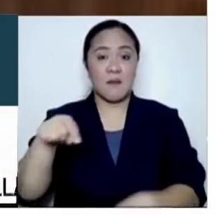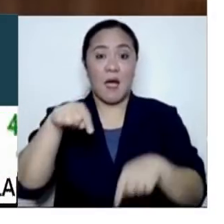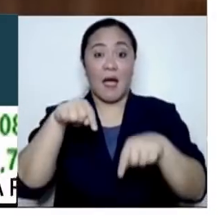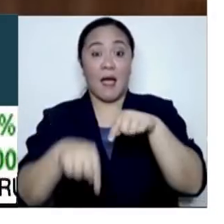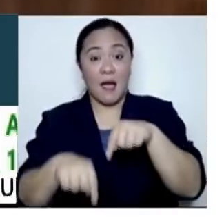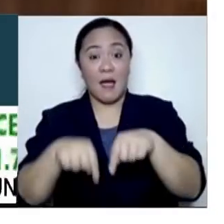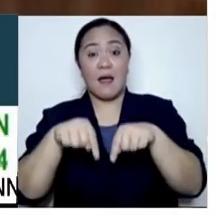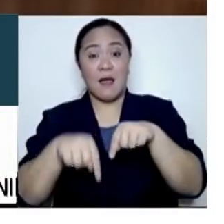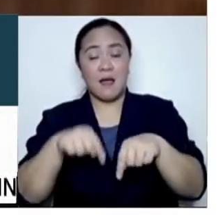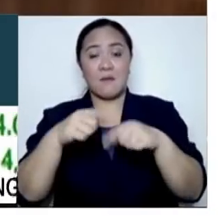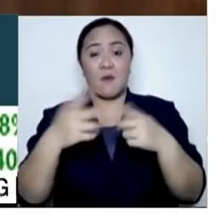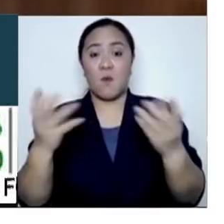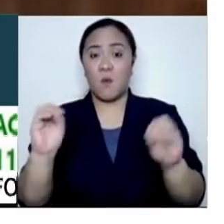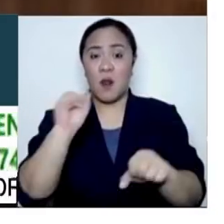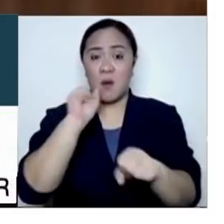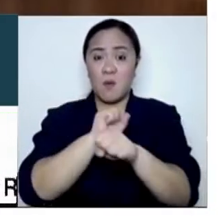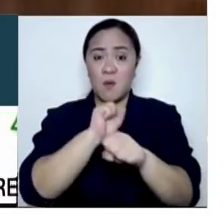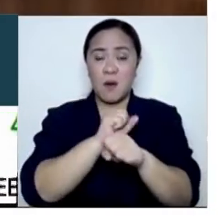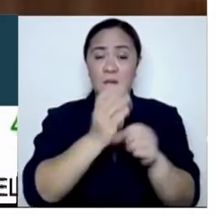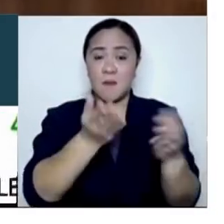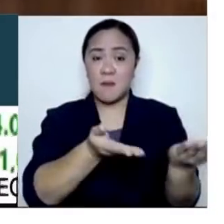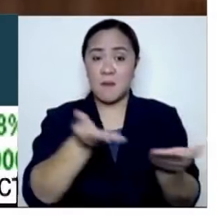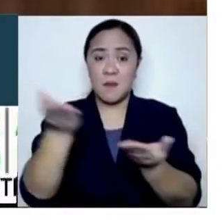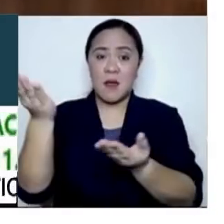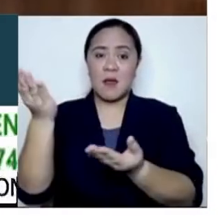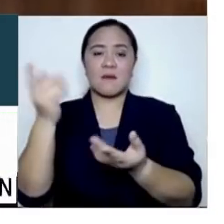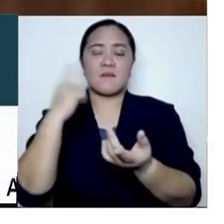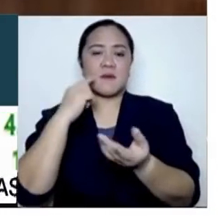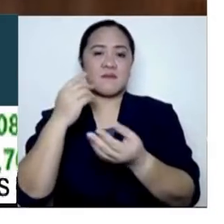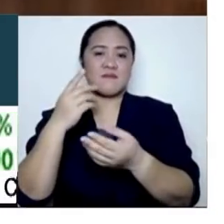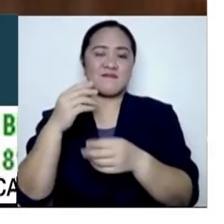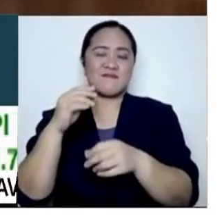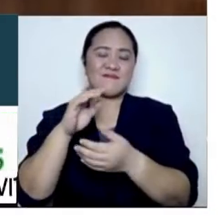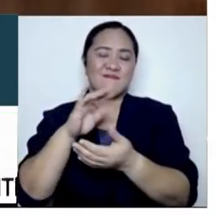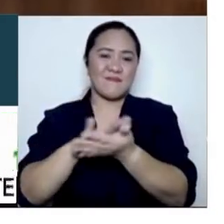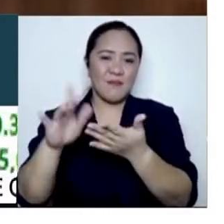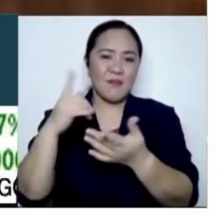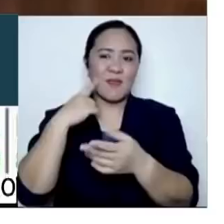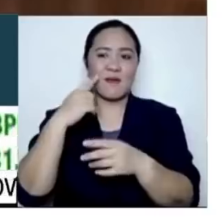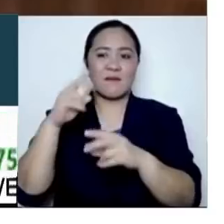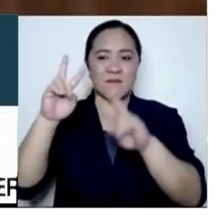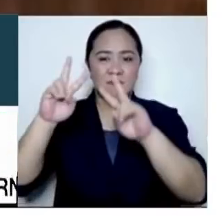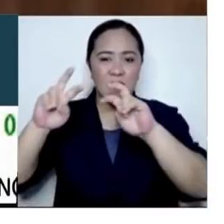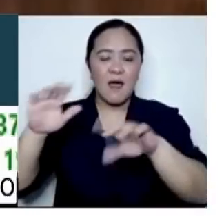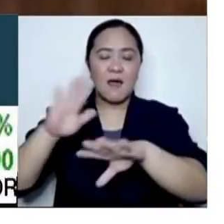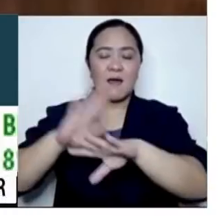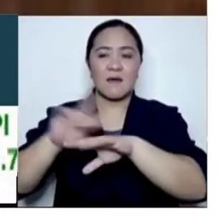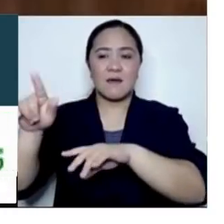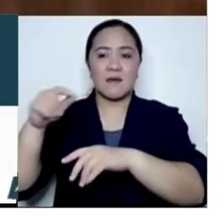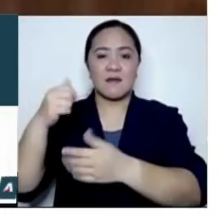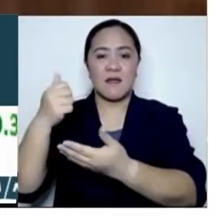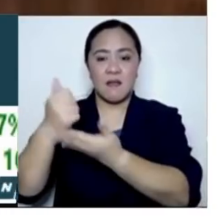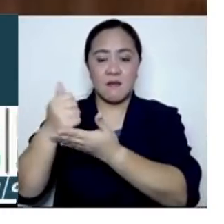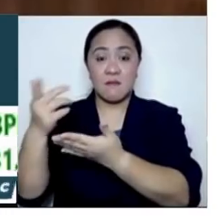nang hanap buhay. Dinala namin, pinagamot namin. At pagkatapos, malamang, itutulungan namin sa kabuhayan because nobody